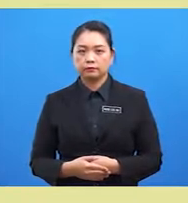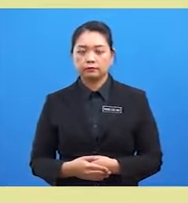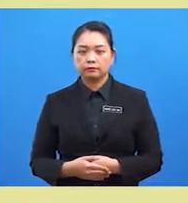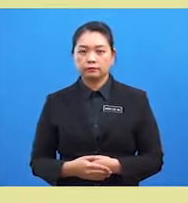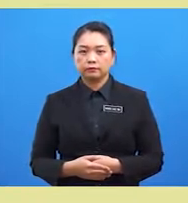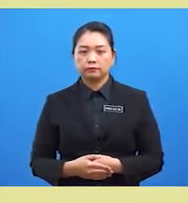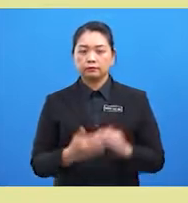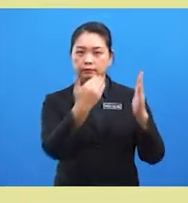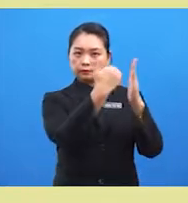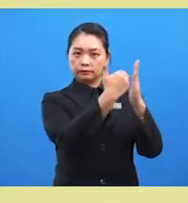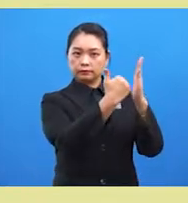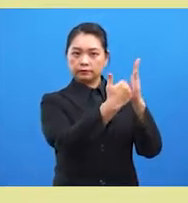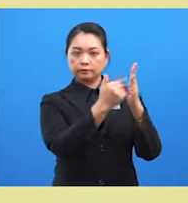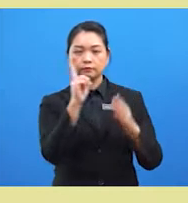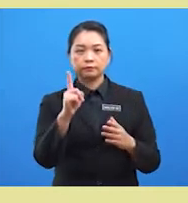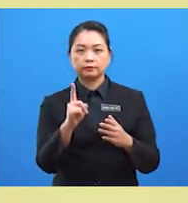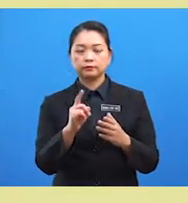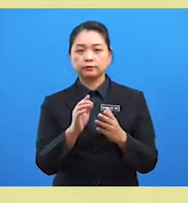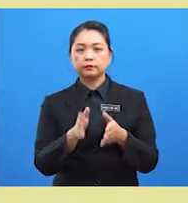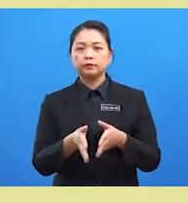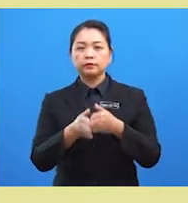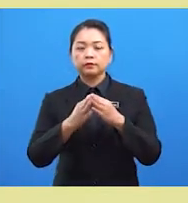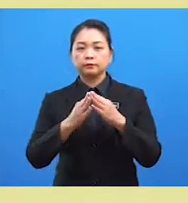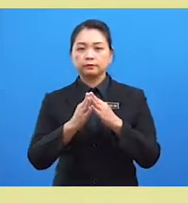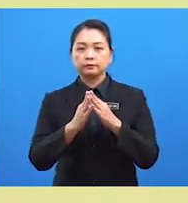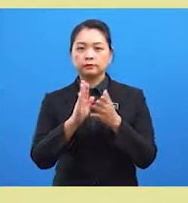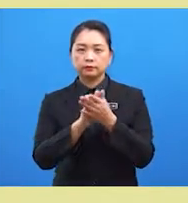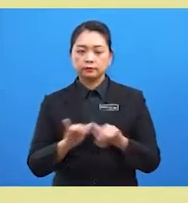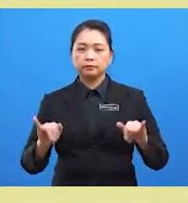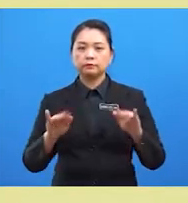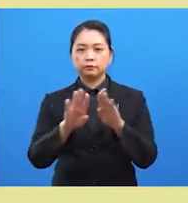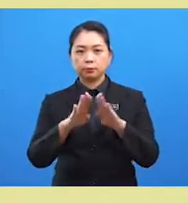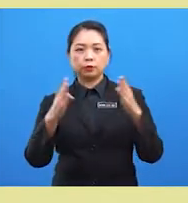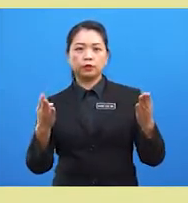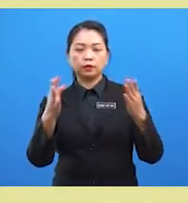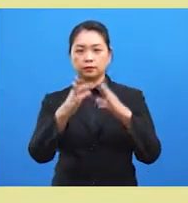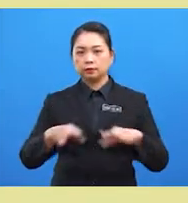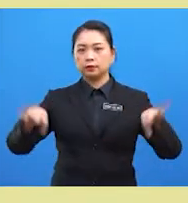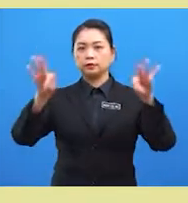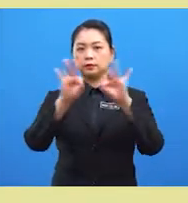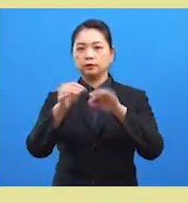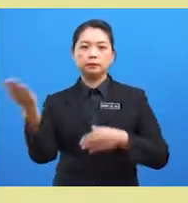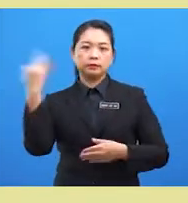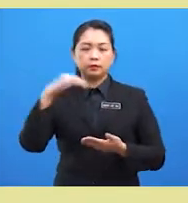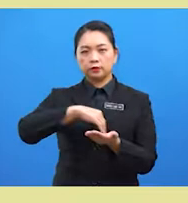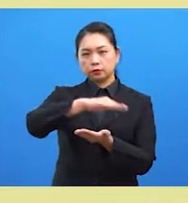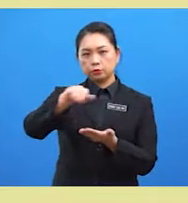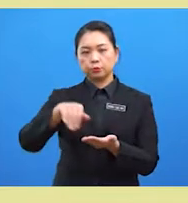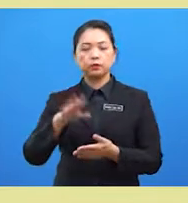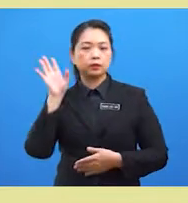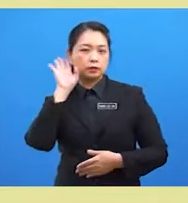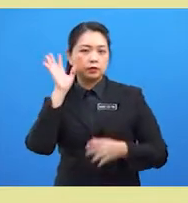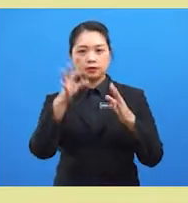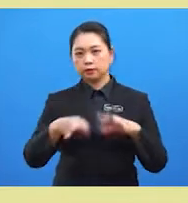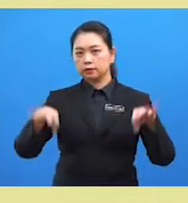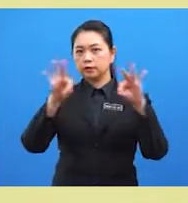Rangkap 1. Salam sejahtera pembuka cerita. Mari semua